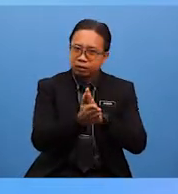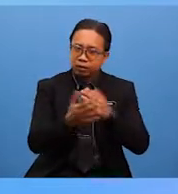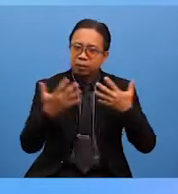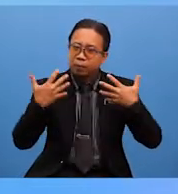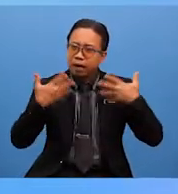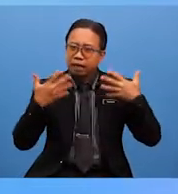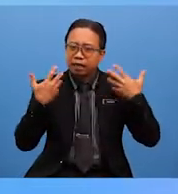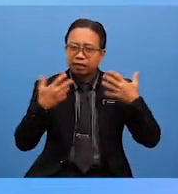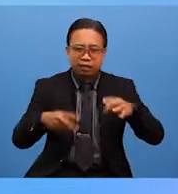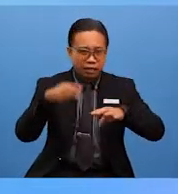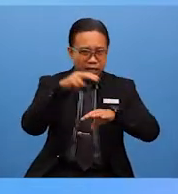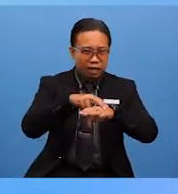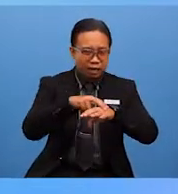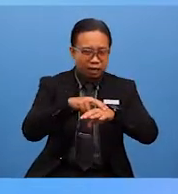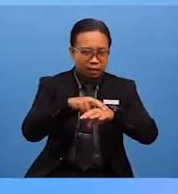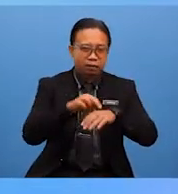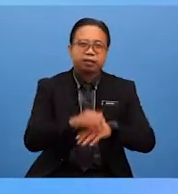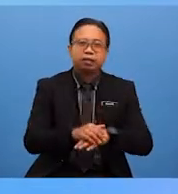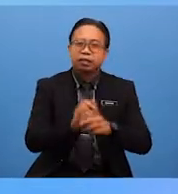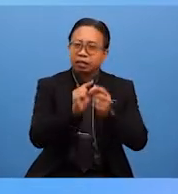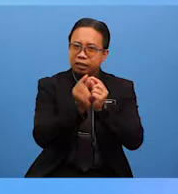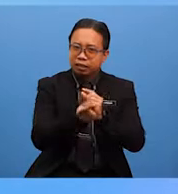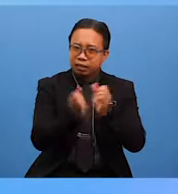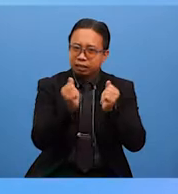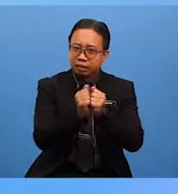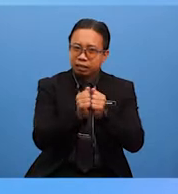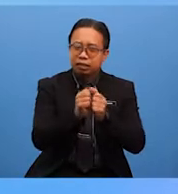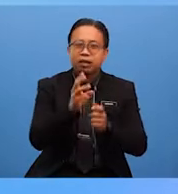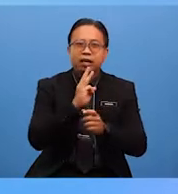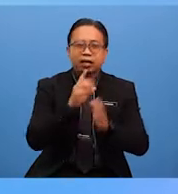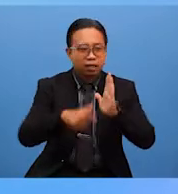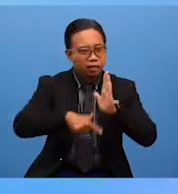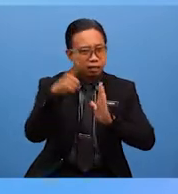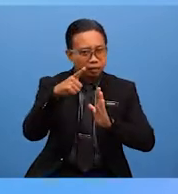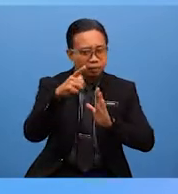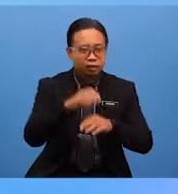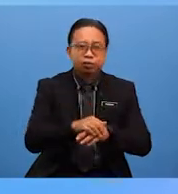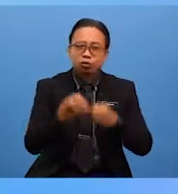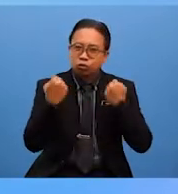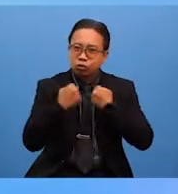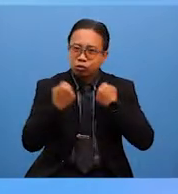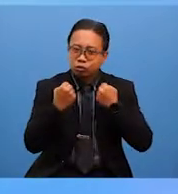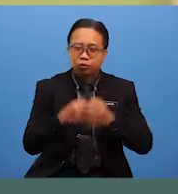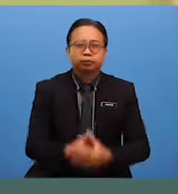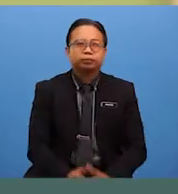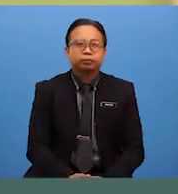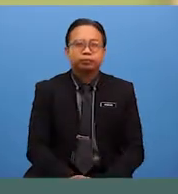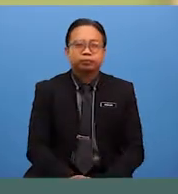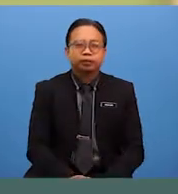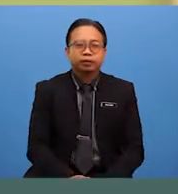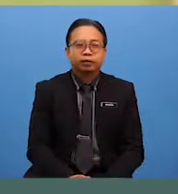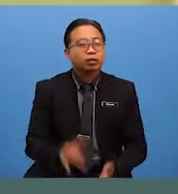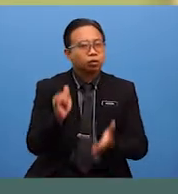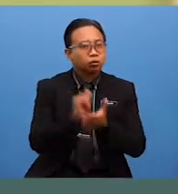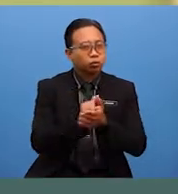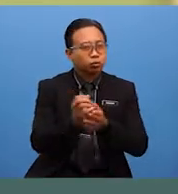dan naik ke atas dan diganti dengan air yang lebih sejuk pada bahagian atas begitulah